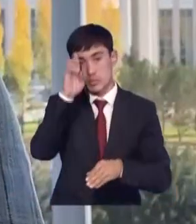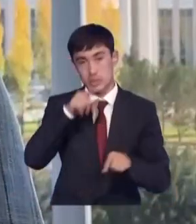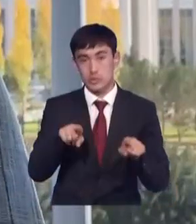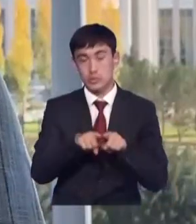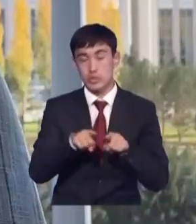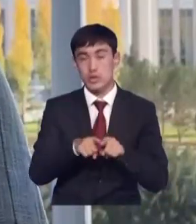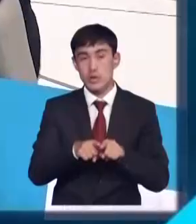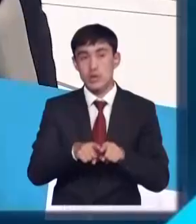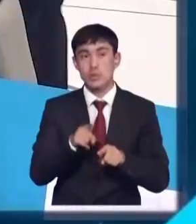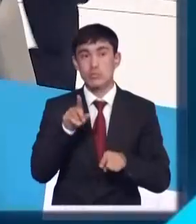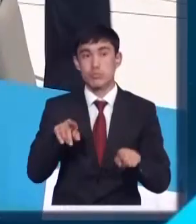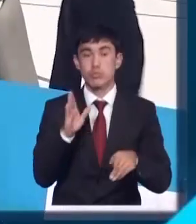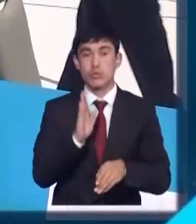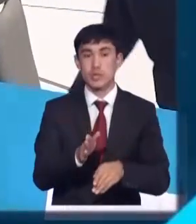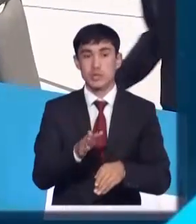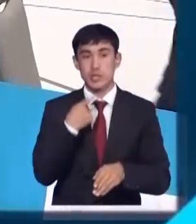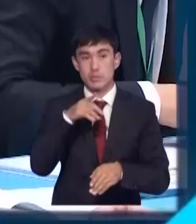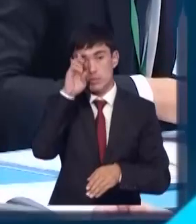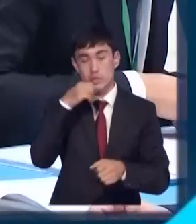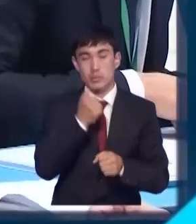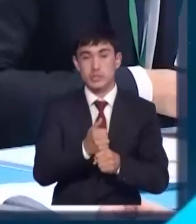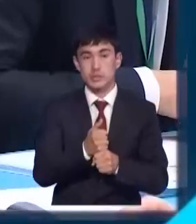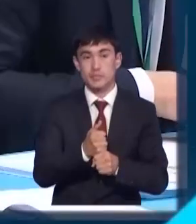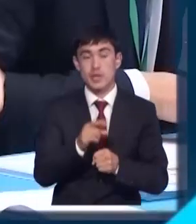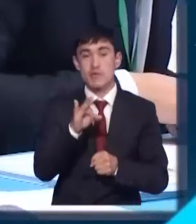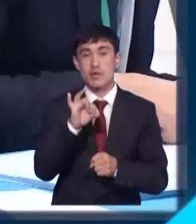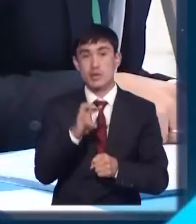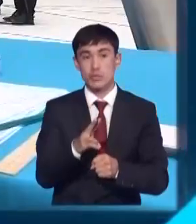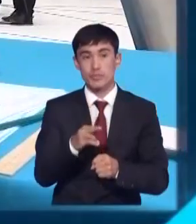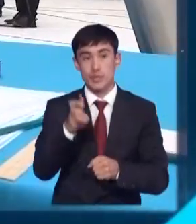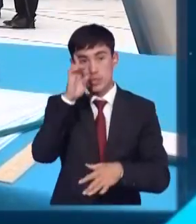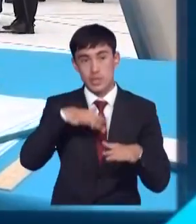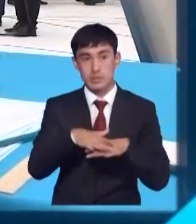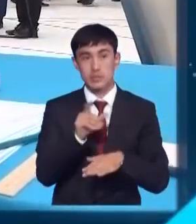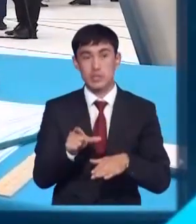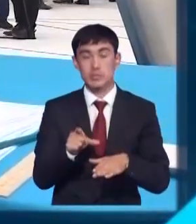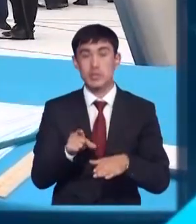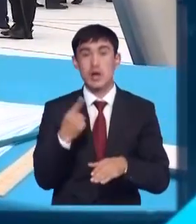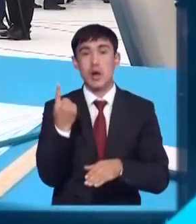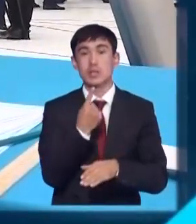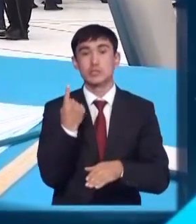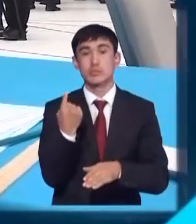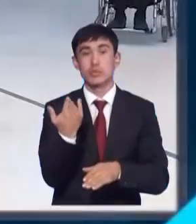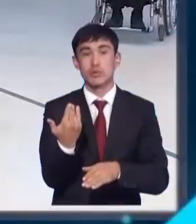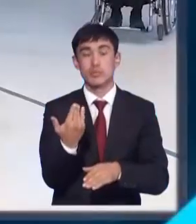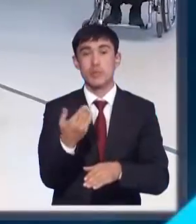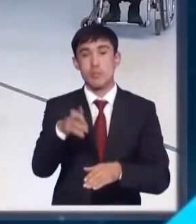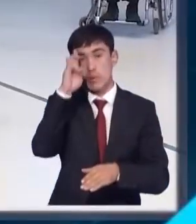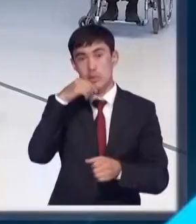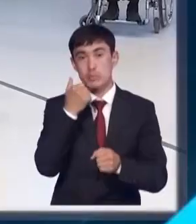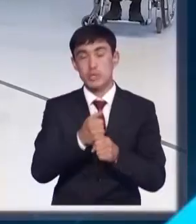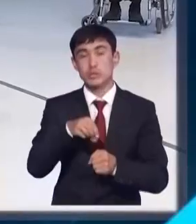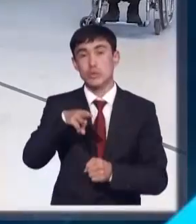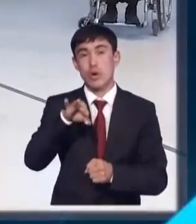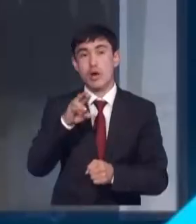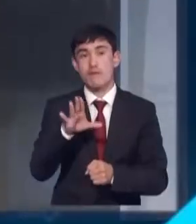мемлекетіміздің түпкілікті байламы сондай болады, деді мемлекет басшысы. Референдумда ел азаматтары мен қатар алғашқылардың бірі болып, мемлекет басшысы